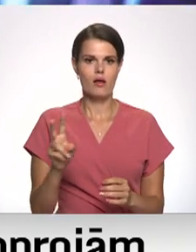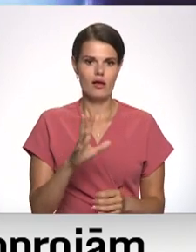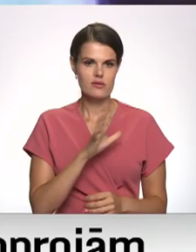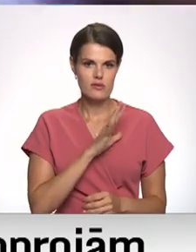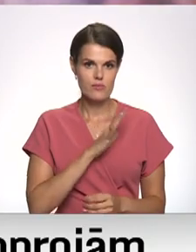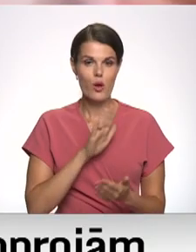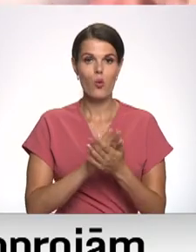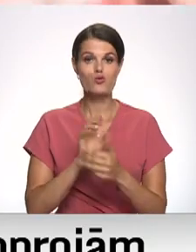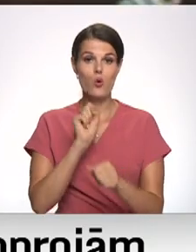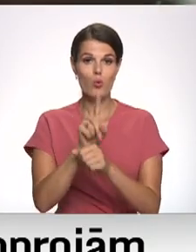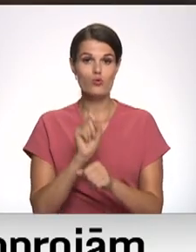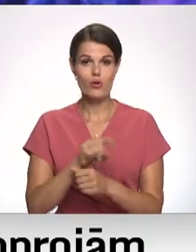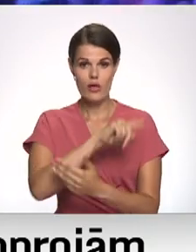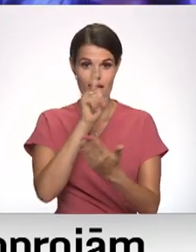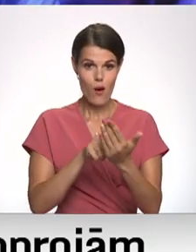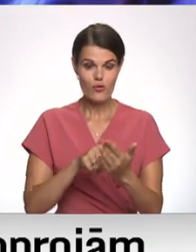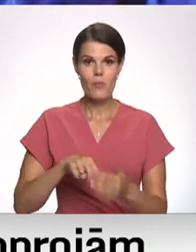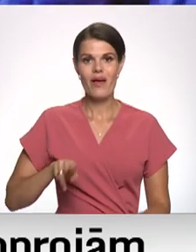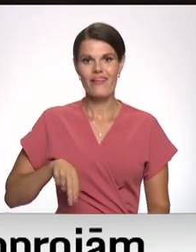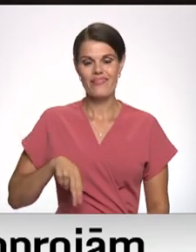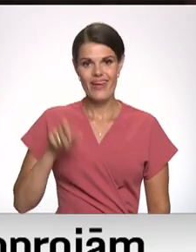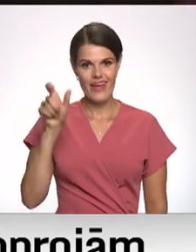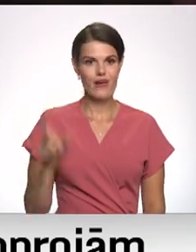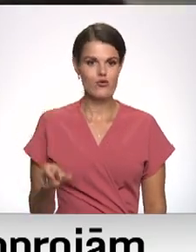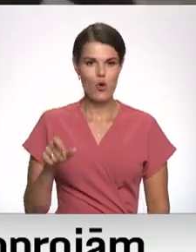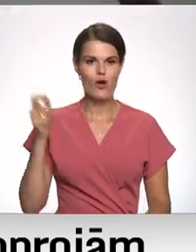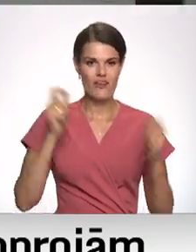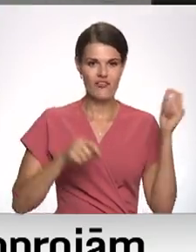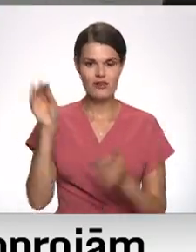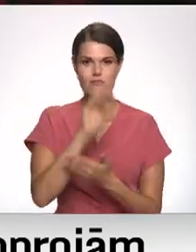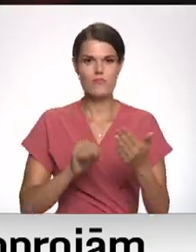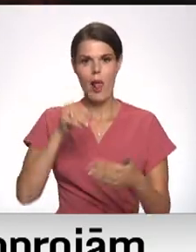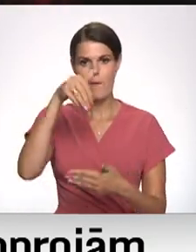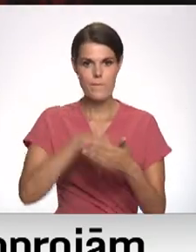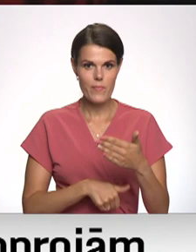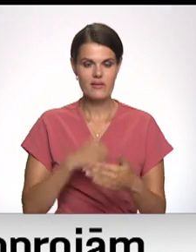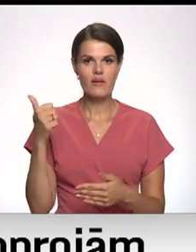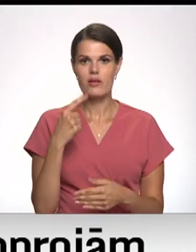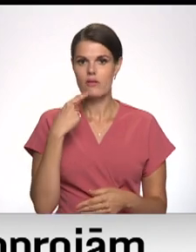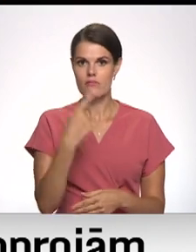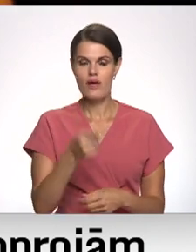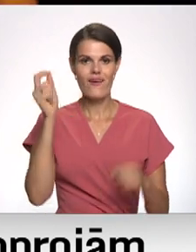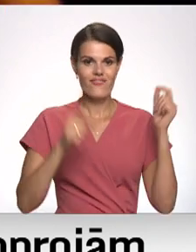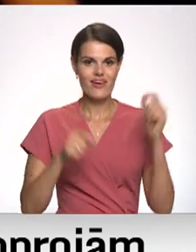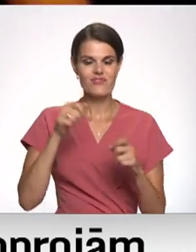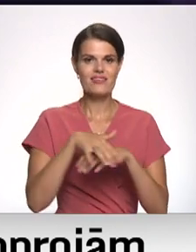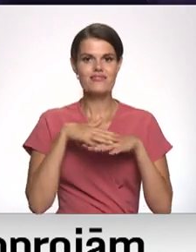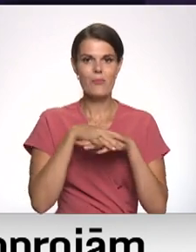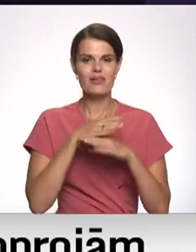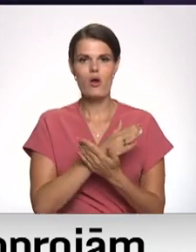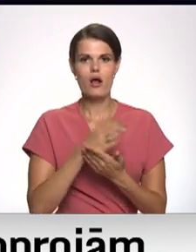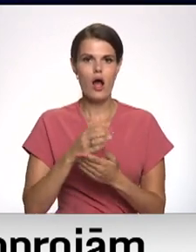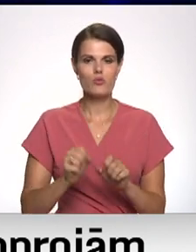Uz uzdotajiem jautājumiem Summer Sound direktora Maija Skrējāna atbildēja rakstiski ēpastā. Viņa skaidro, ka festivālā sabiedrisko